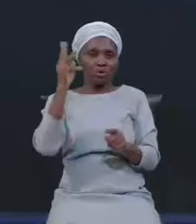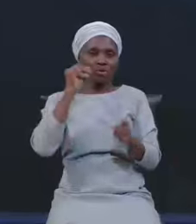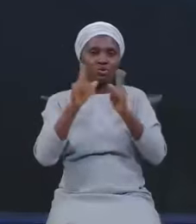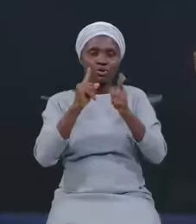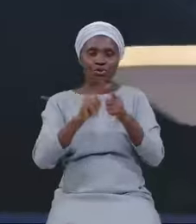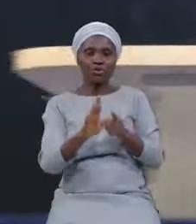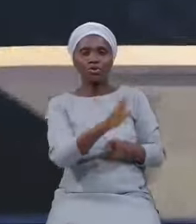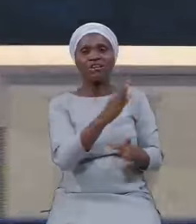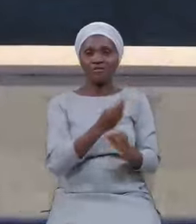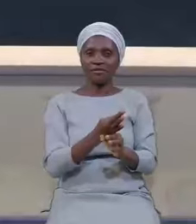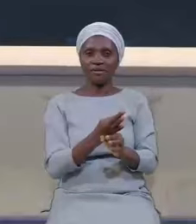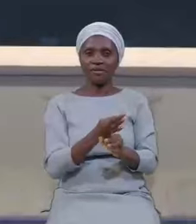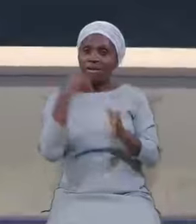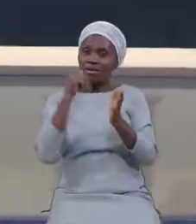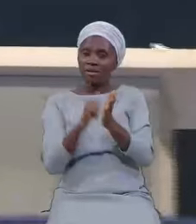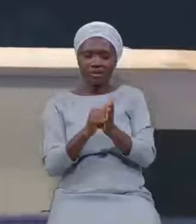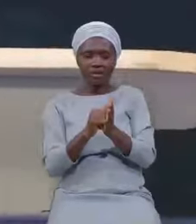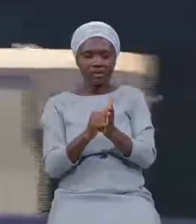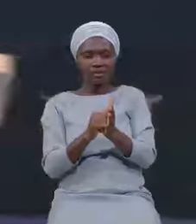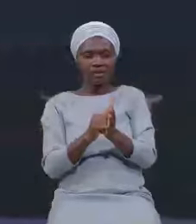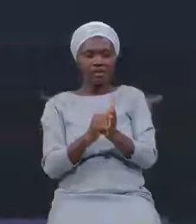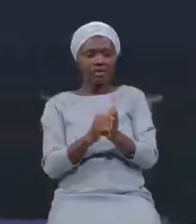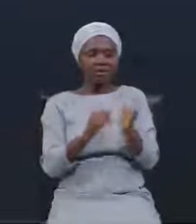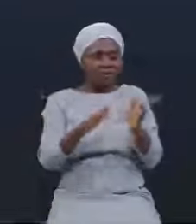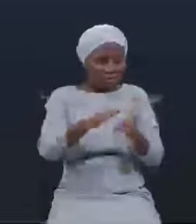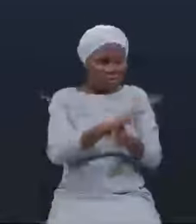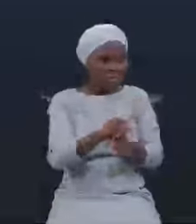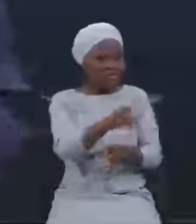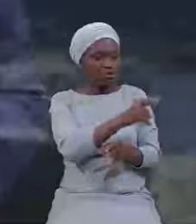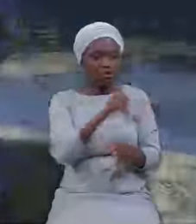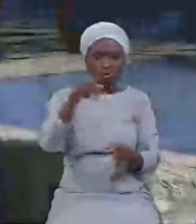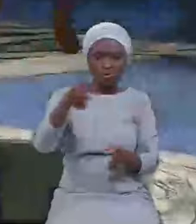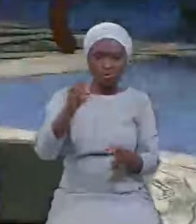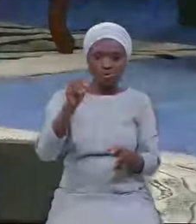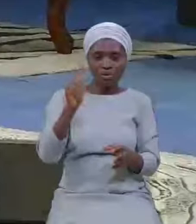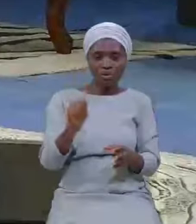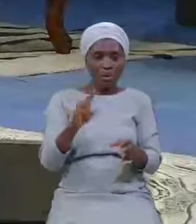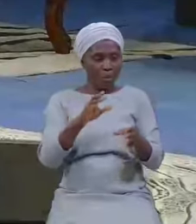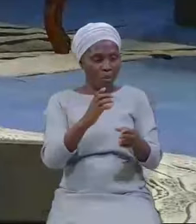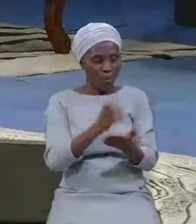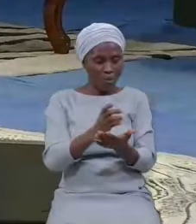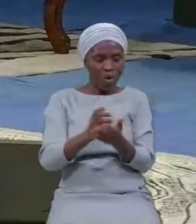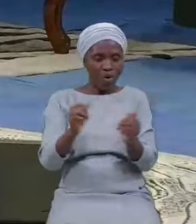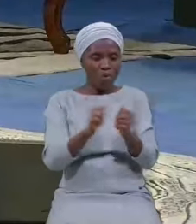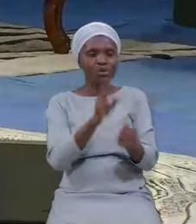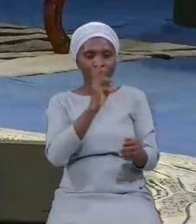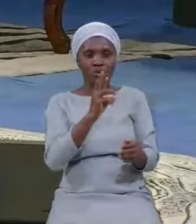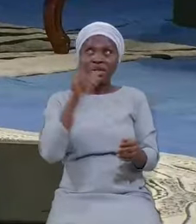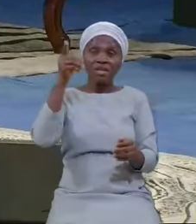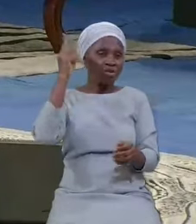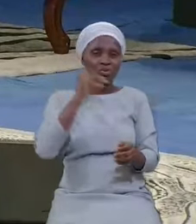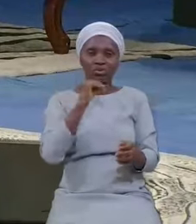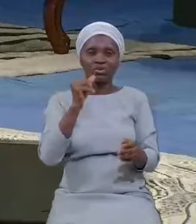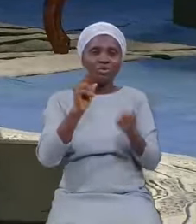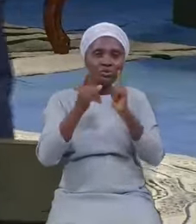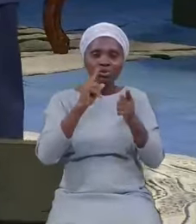Ils ne parlaient pas à l'homme, à leur humanité. Il parlait à leur foi.